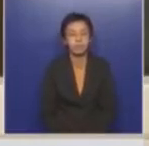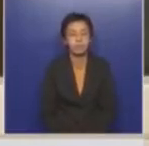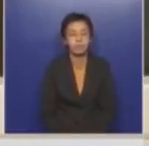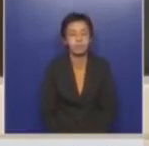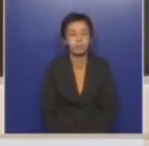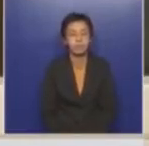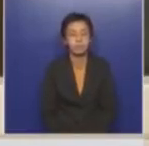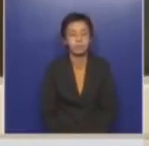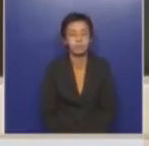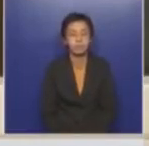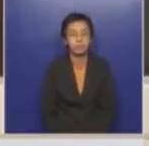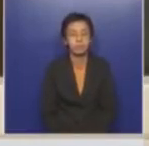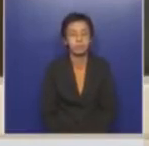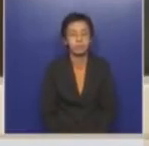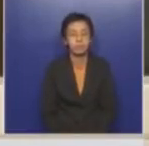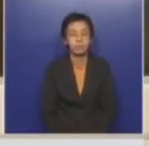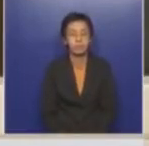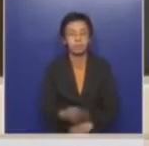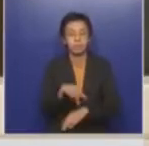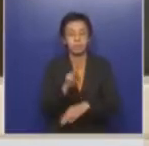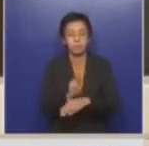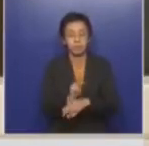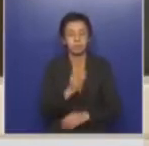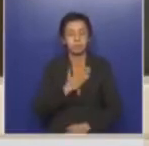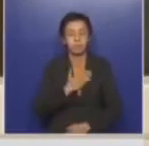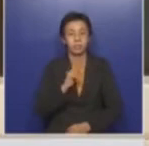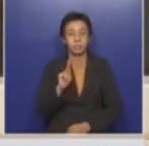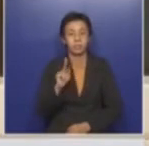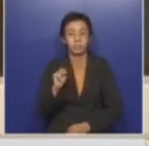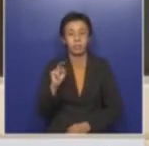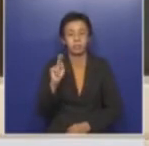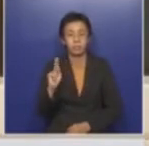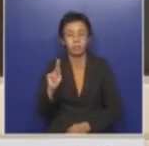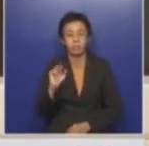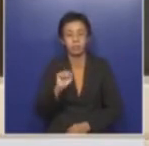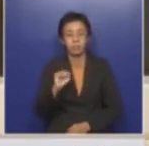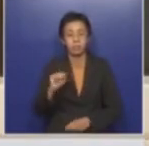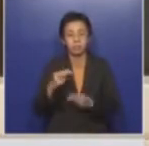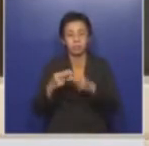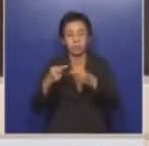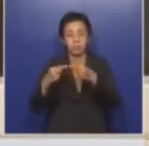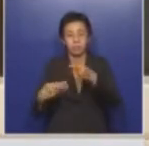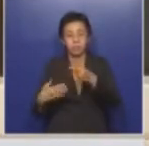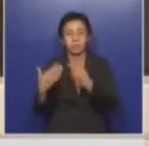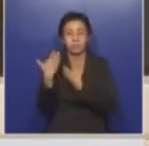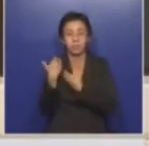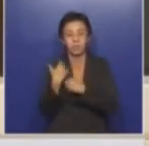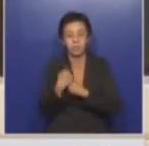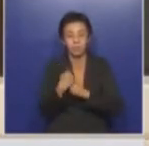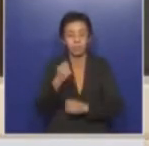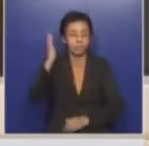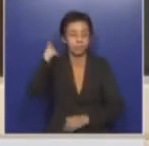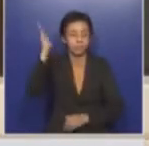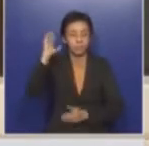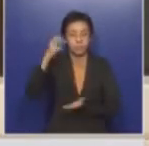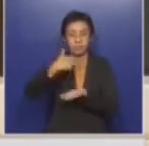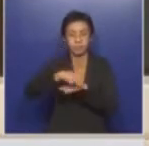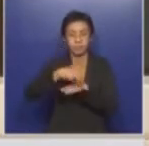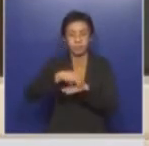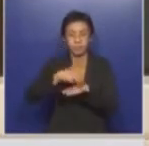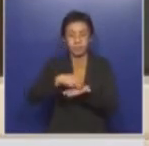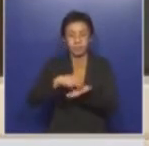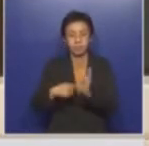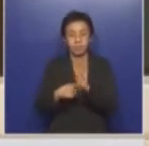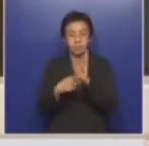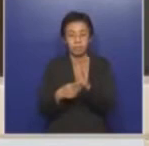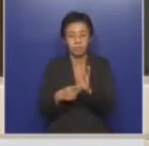กราบเรียนท่านประธานผมกนกวงศ์ตระงานบัญชีรายชื่อพรรคประชาธิปัตย์ขออนุญาตที่จะอภิปรายตั้งข้อสัง